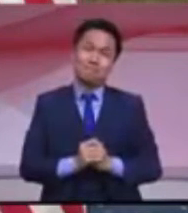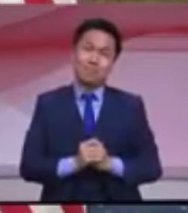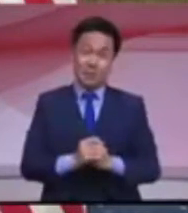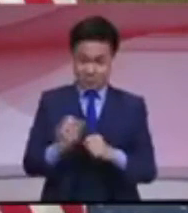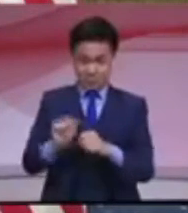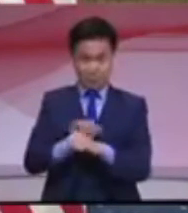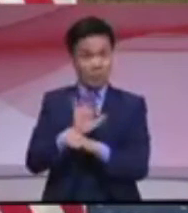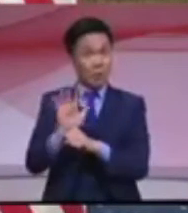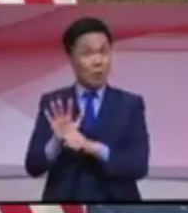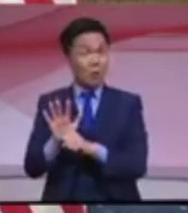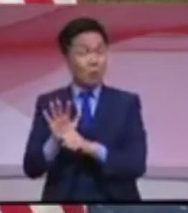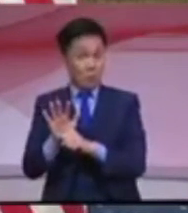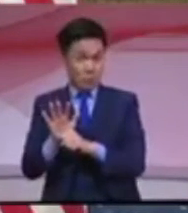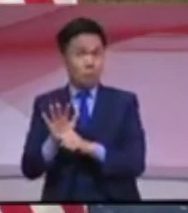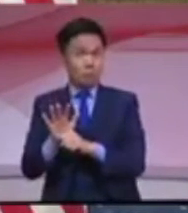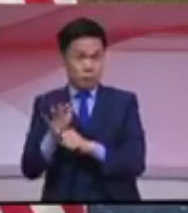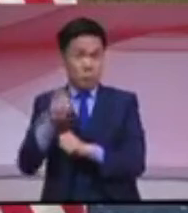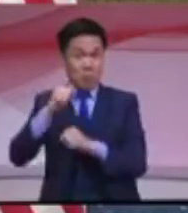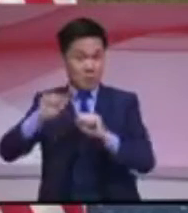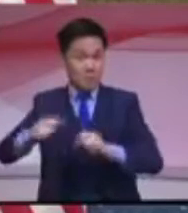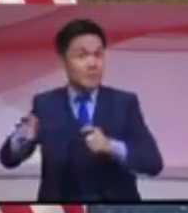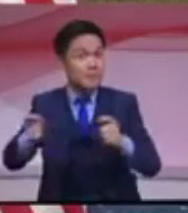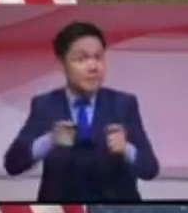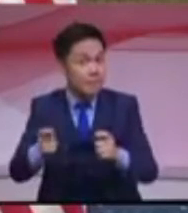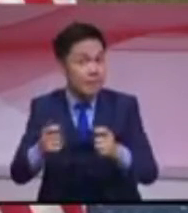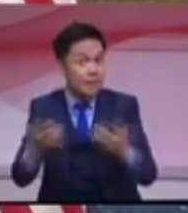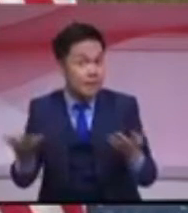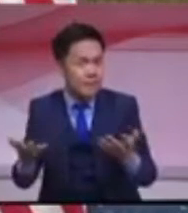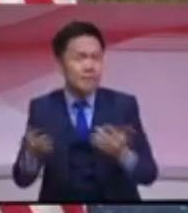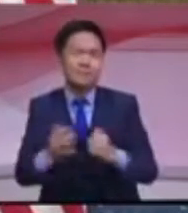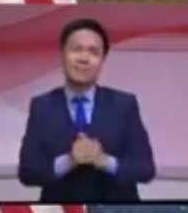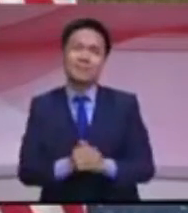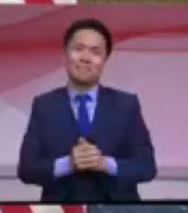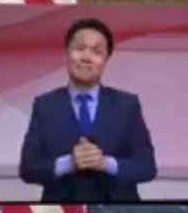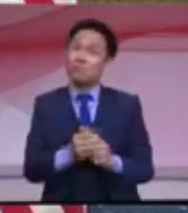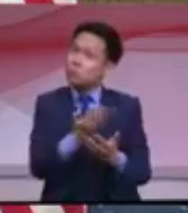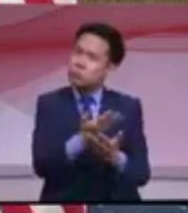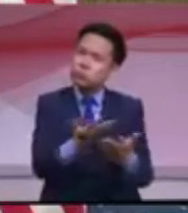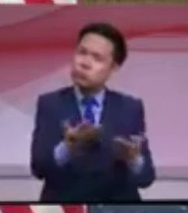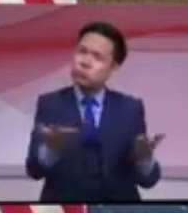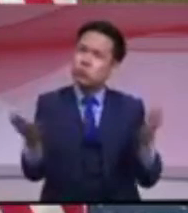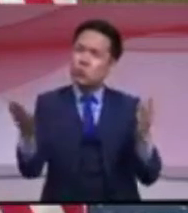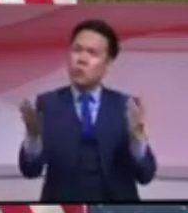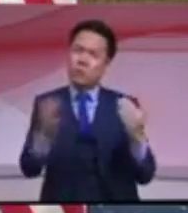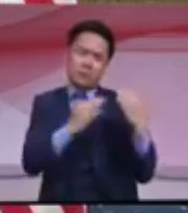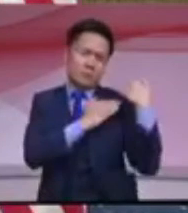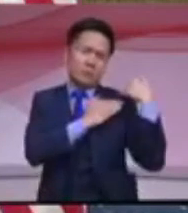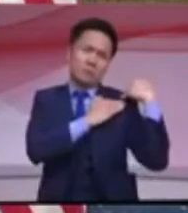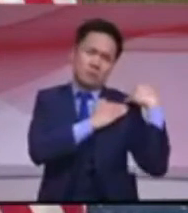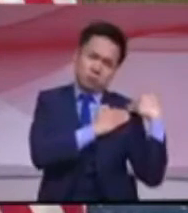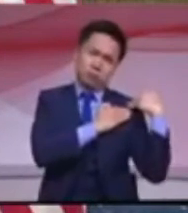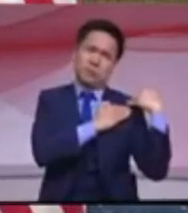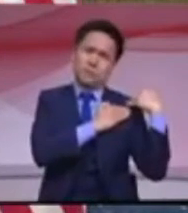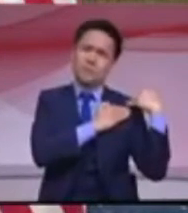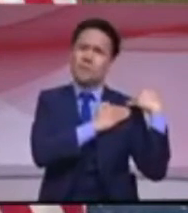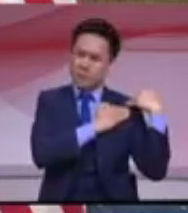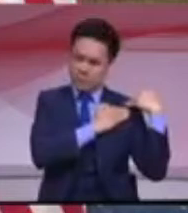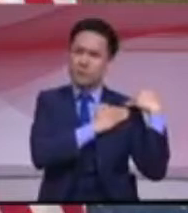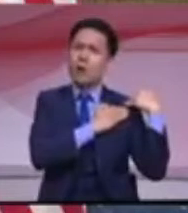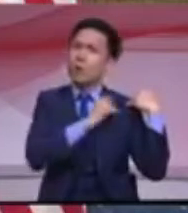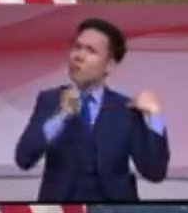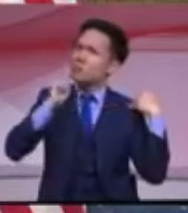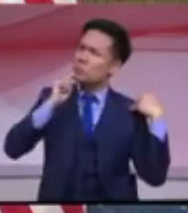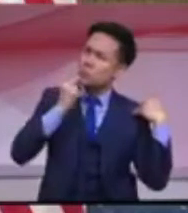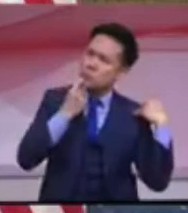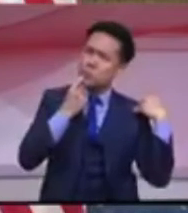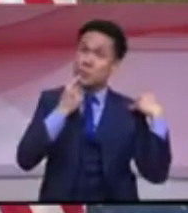dapat kita Kawal Hai karena saudara dan Stories clean mengambil satu tanggungjawab yang Sirius